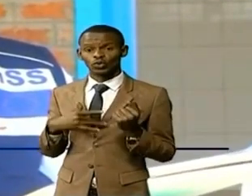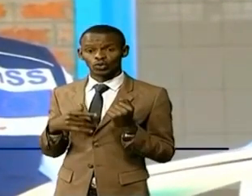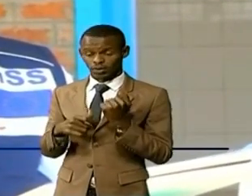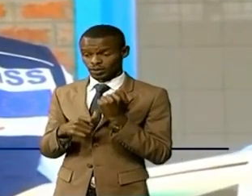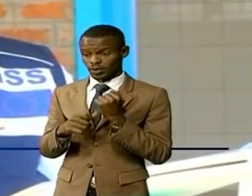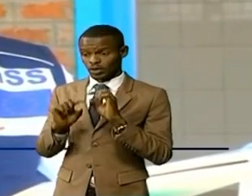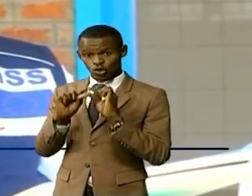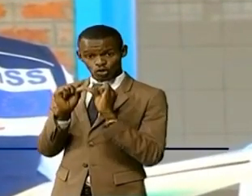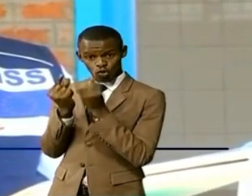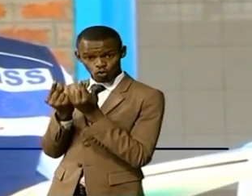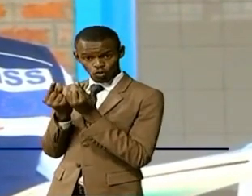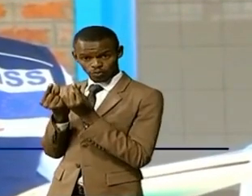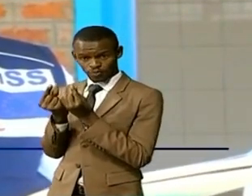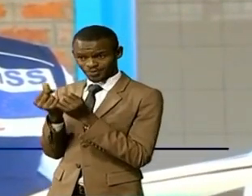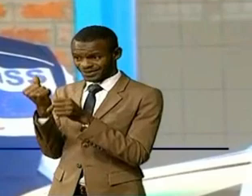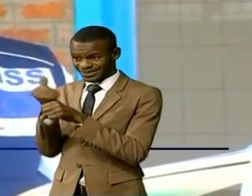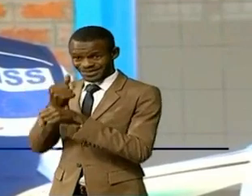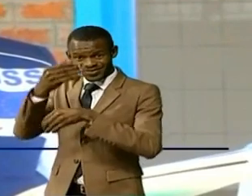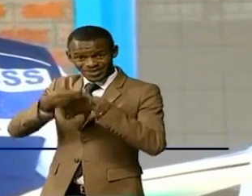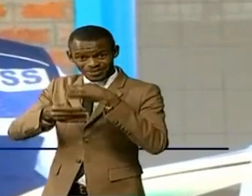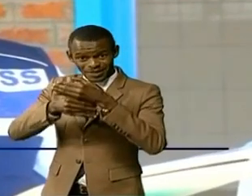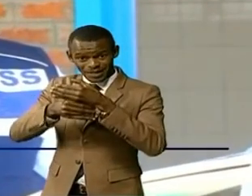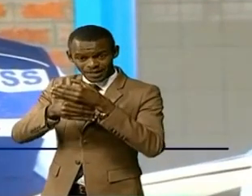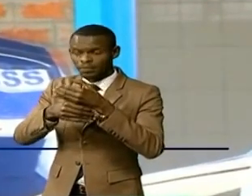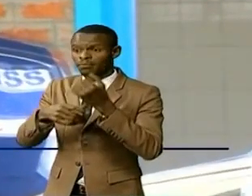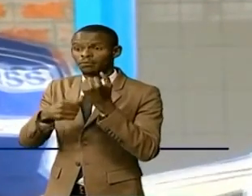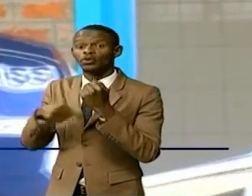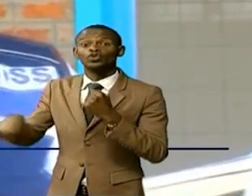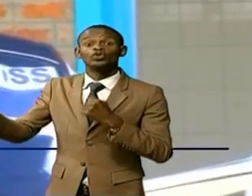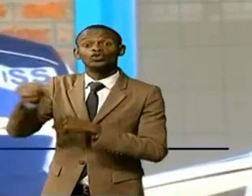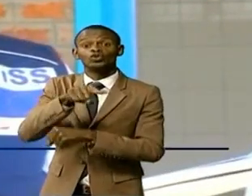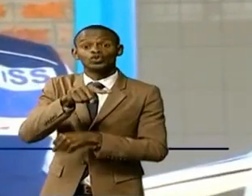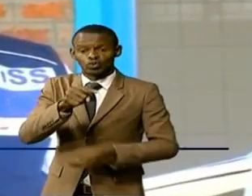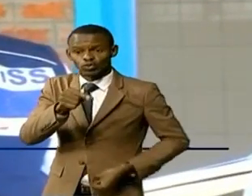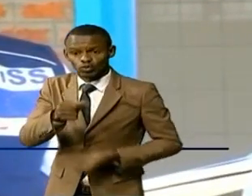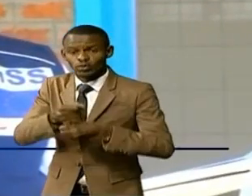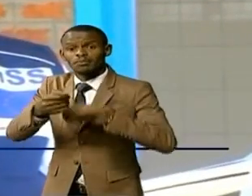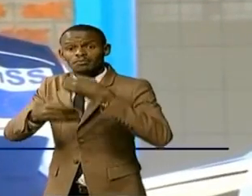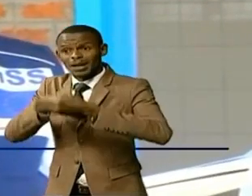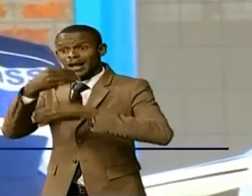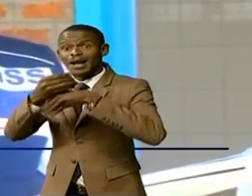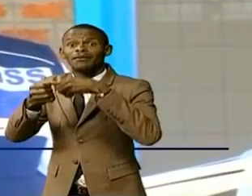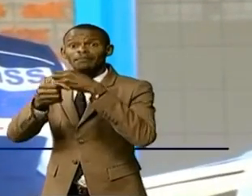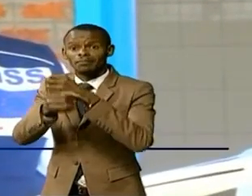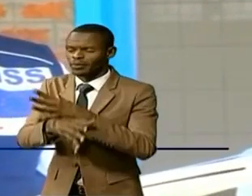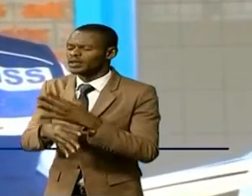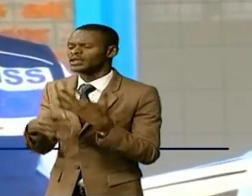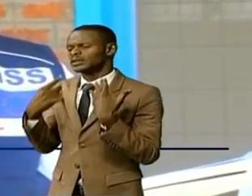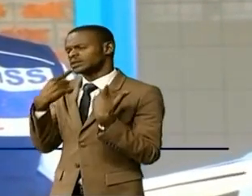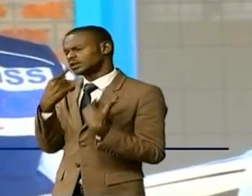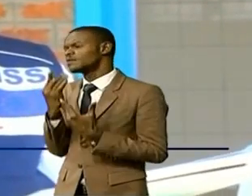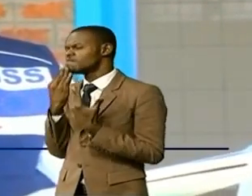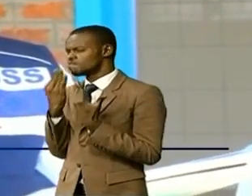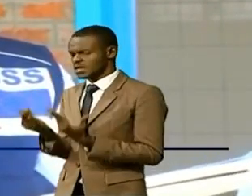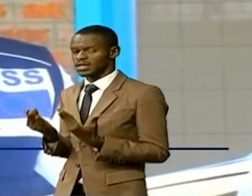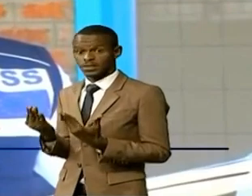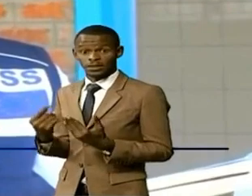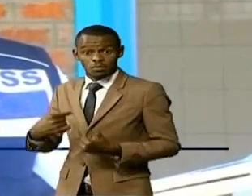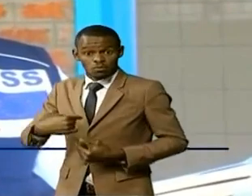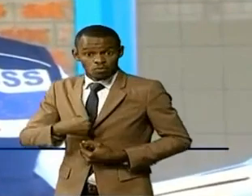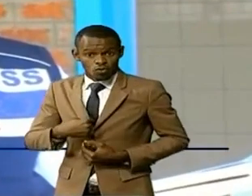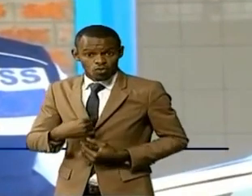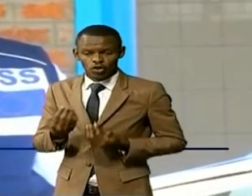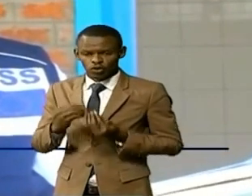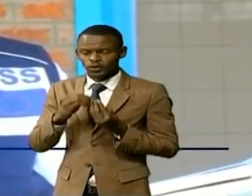et qui ont rendu possible la réalisation de cet ouvrage. Je voudrais d'abord exprimer toute ma reconnaissance à